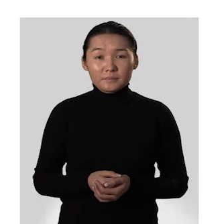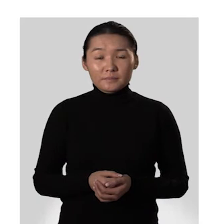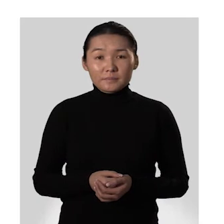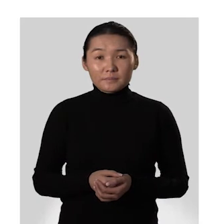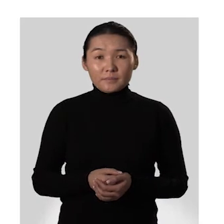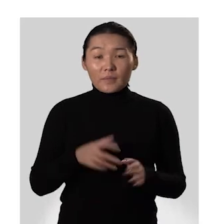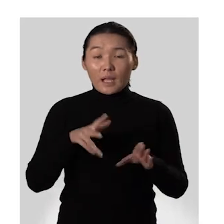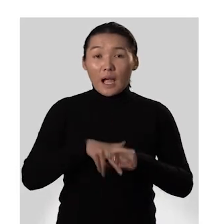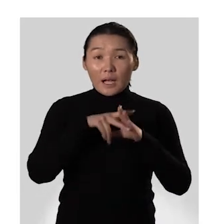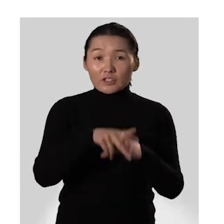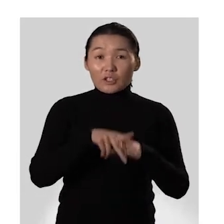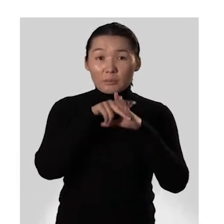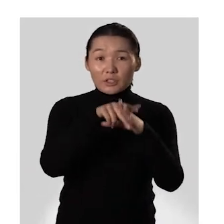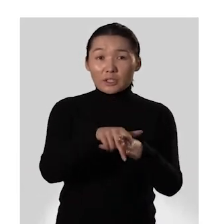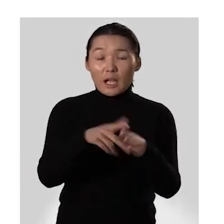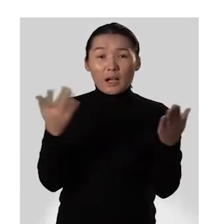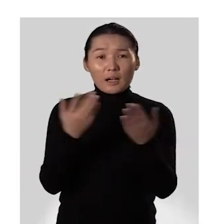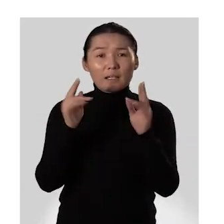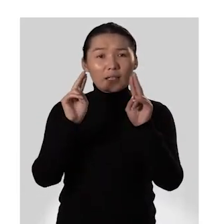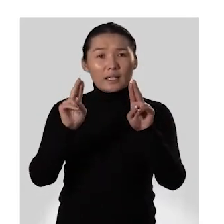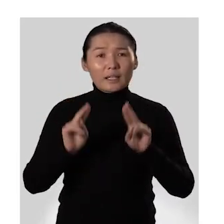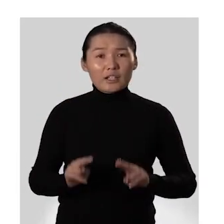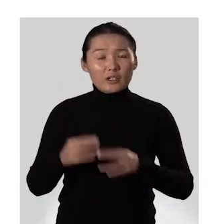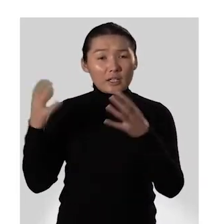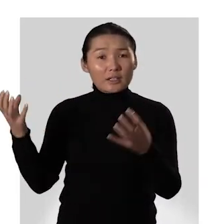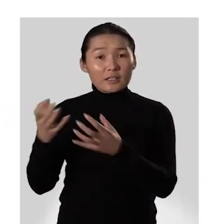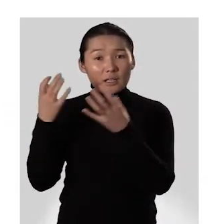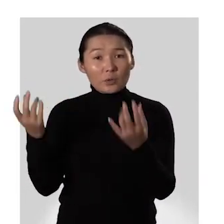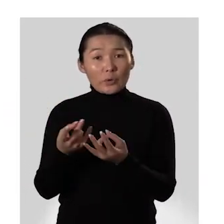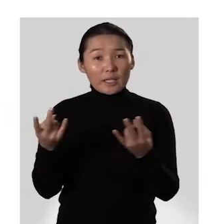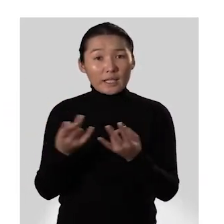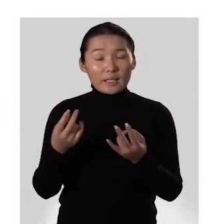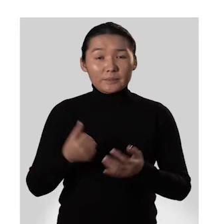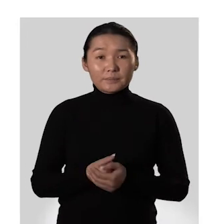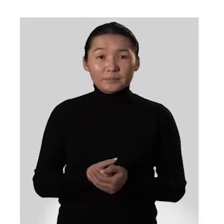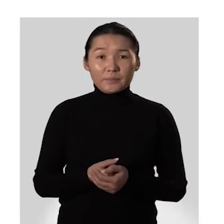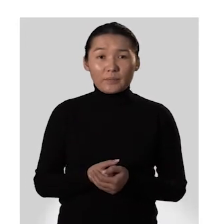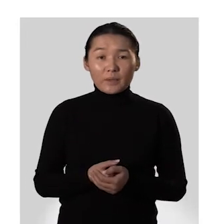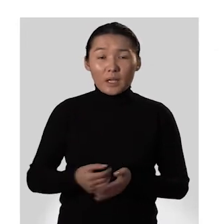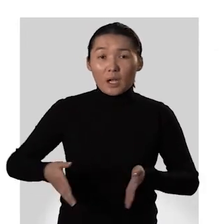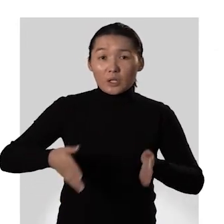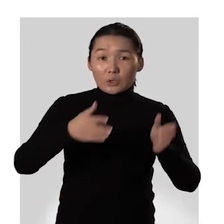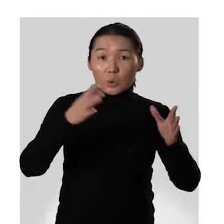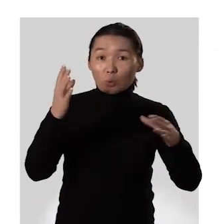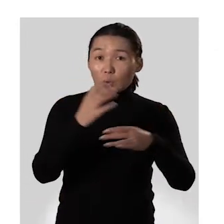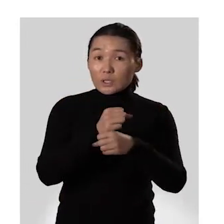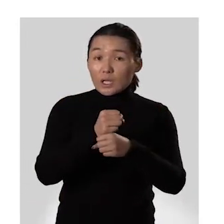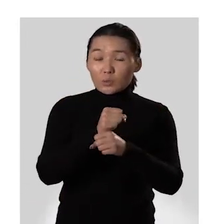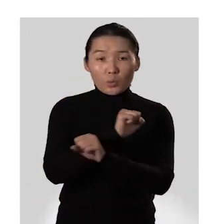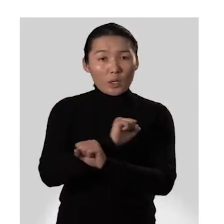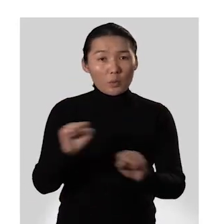Ат чабышта кандай эрежелерди сактоо керек? Жолду кыскартууга